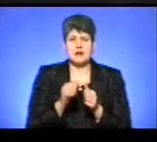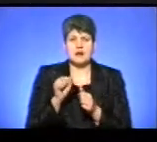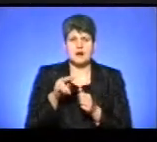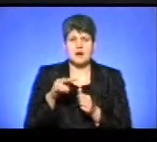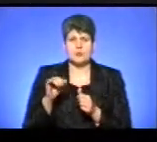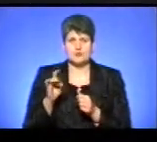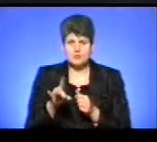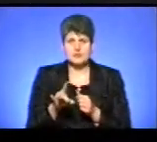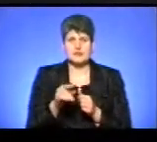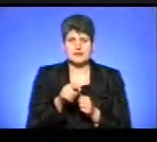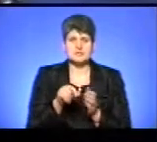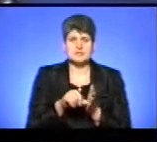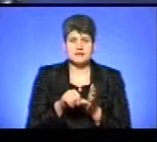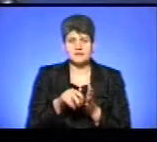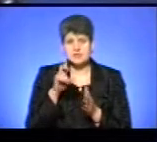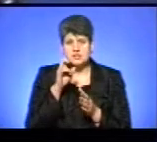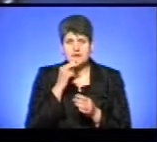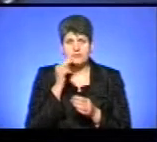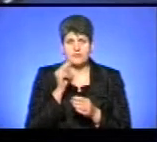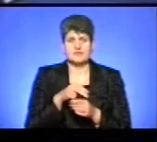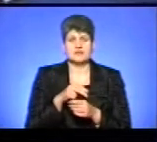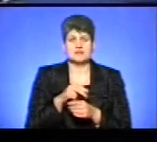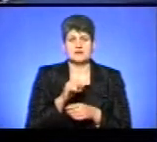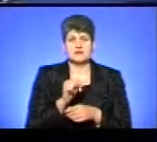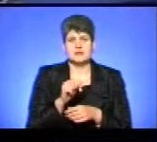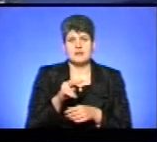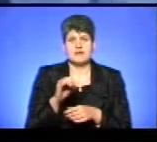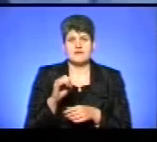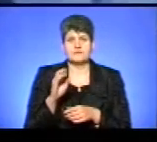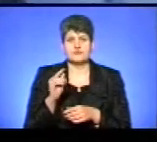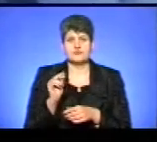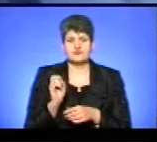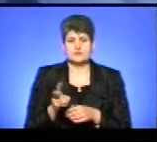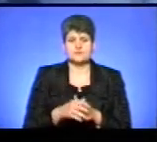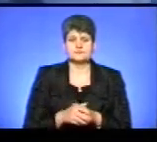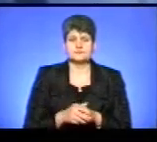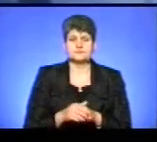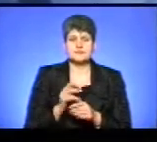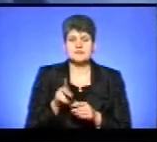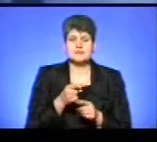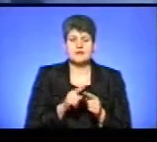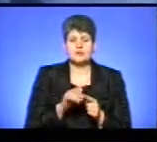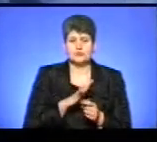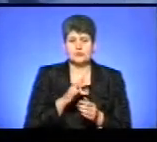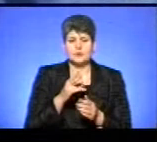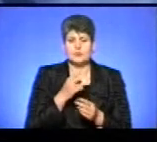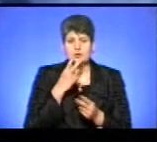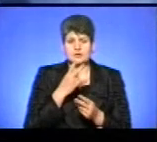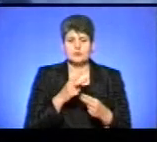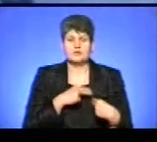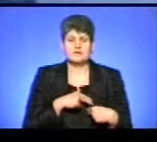Їх представив державний обвинувач Андрій Левчук. Вуйко вказав працівникам охоронної